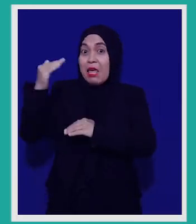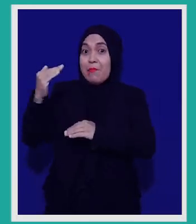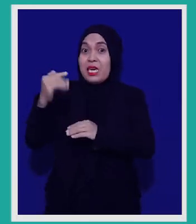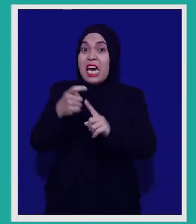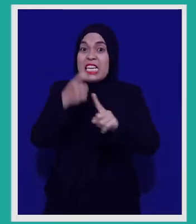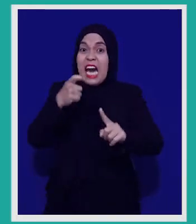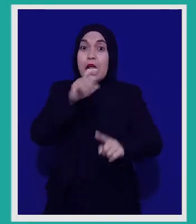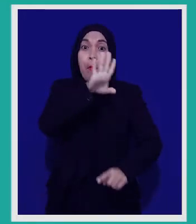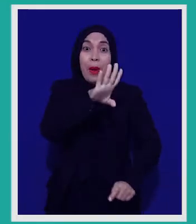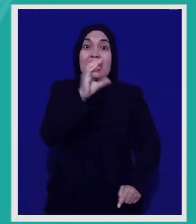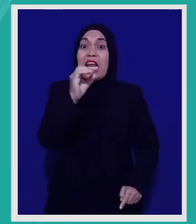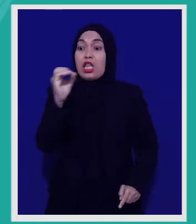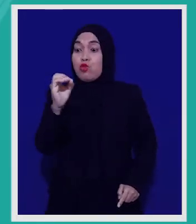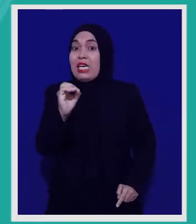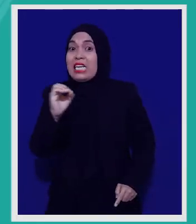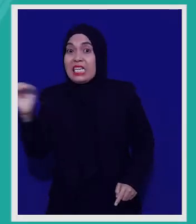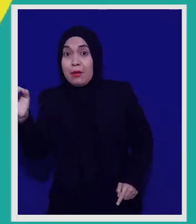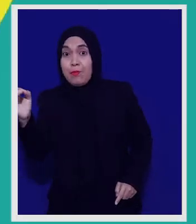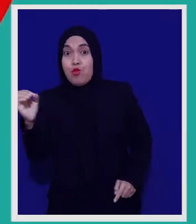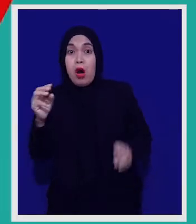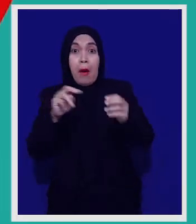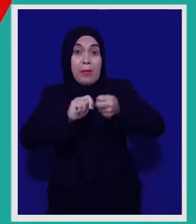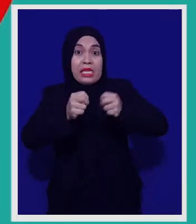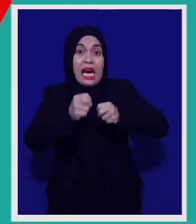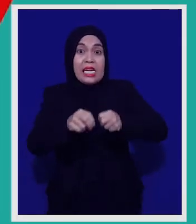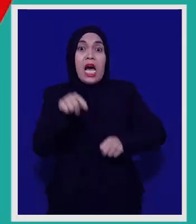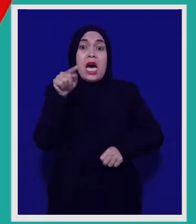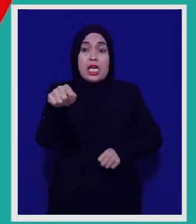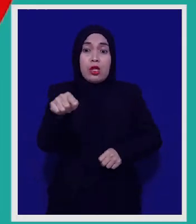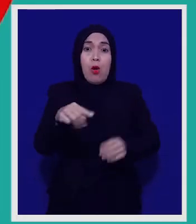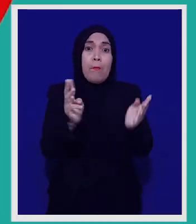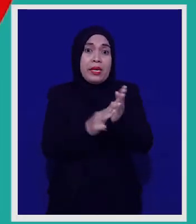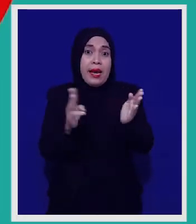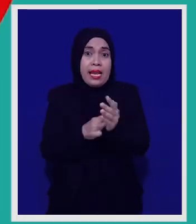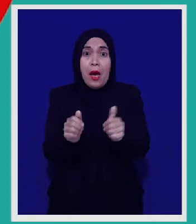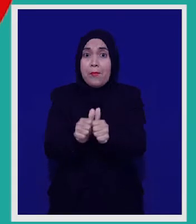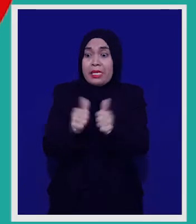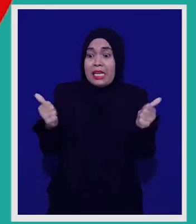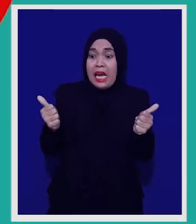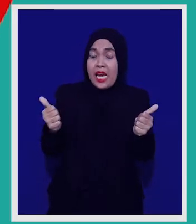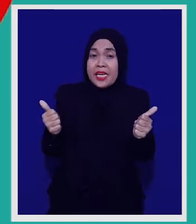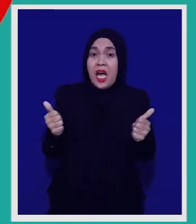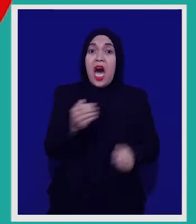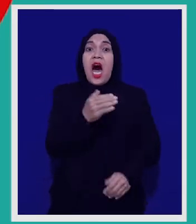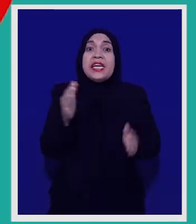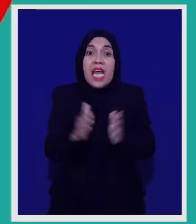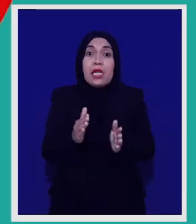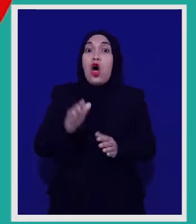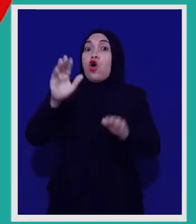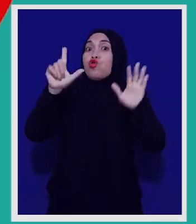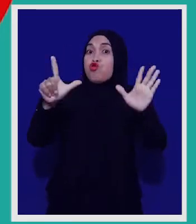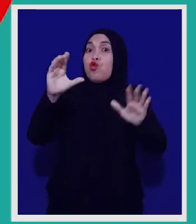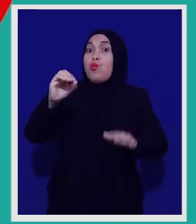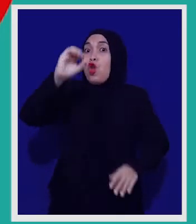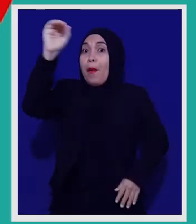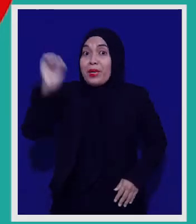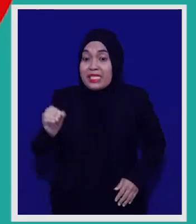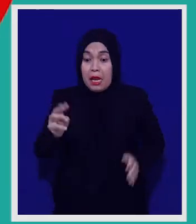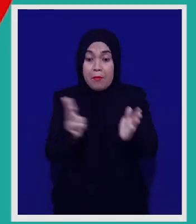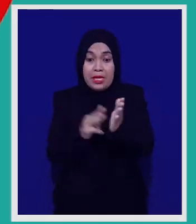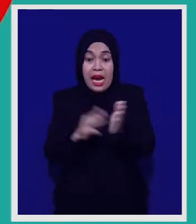Lebih dari 400 ribu perkara itu perkara perceraian, dan 70% perkara perceraian